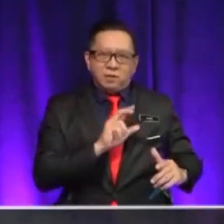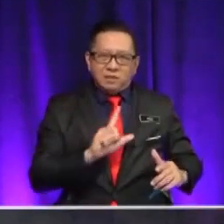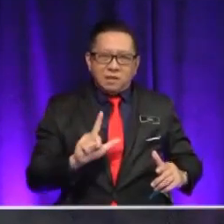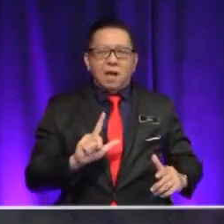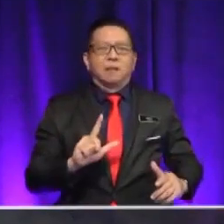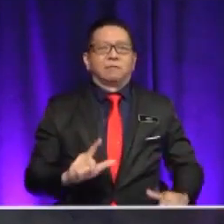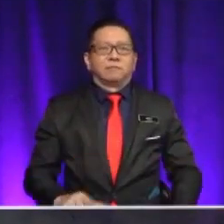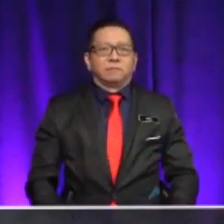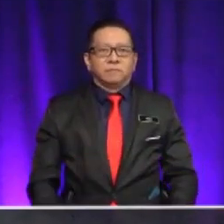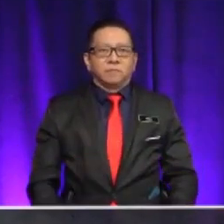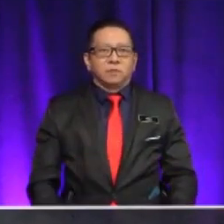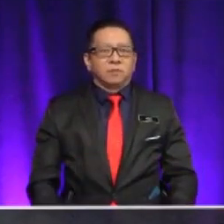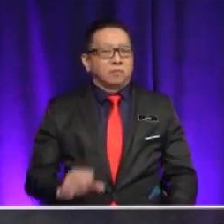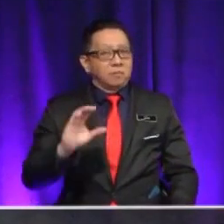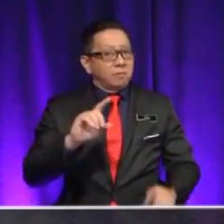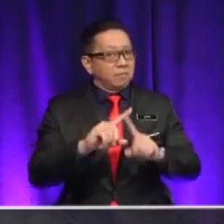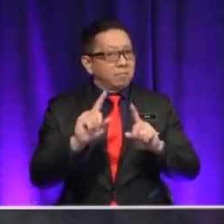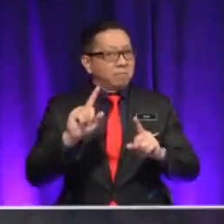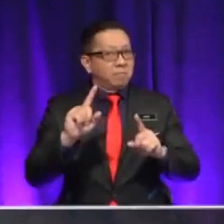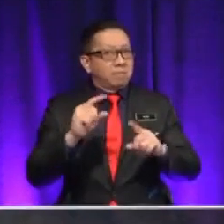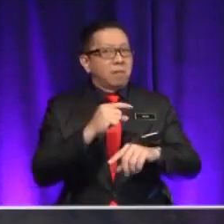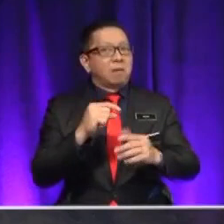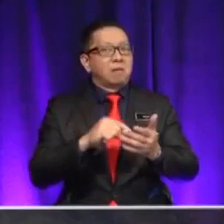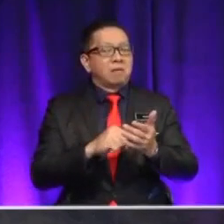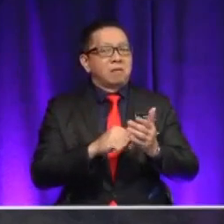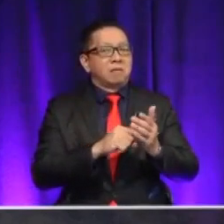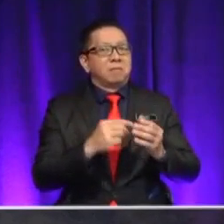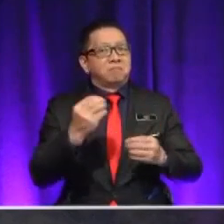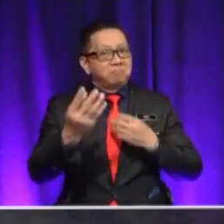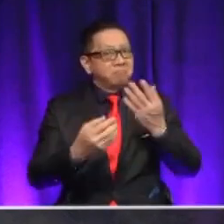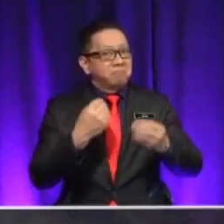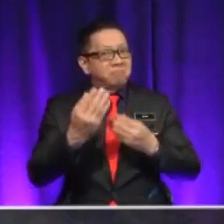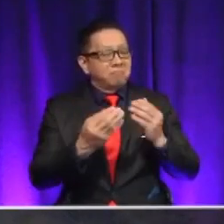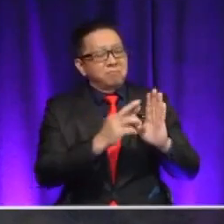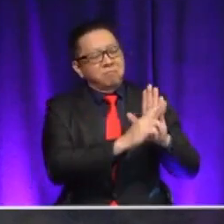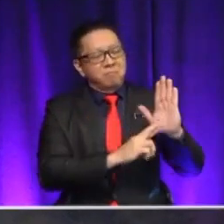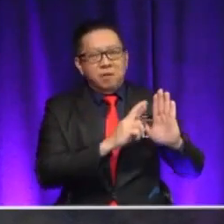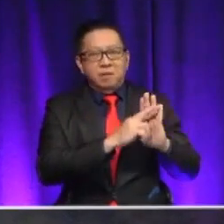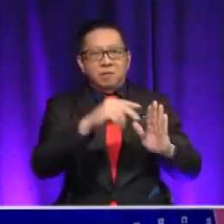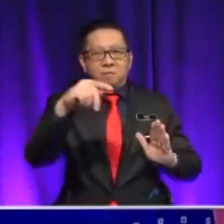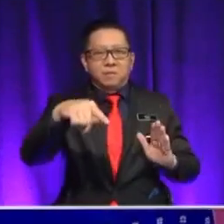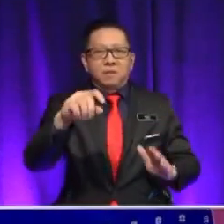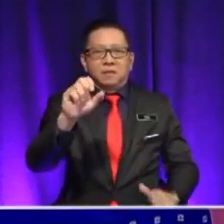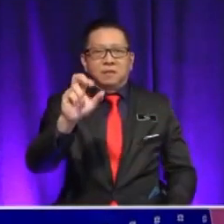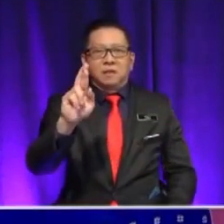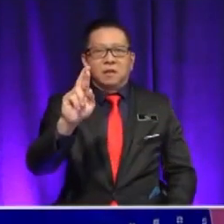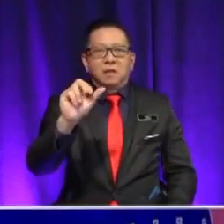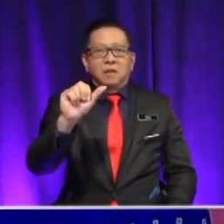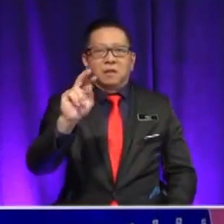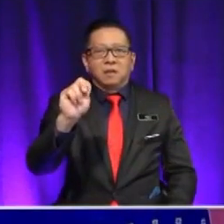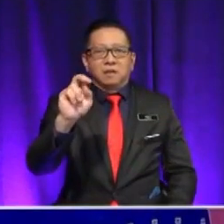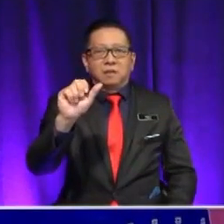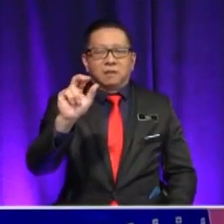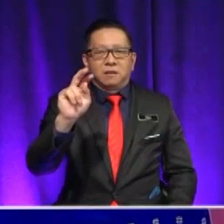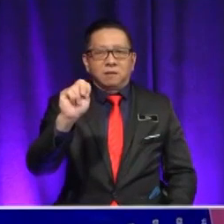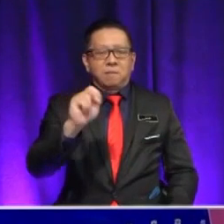dan kesusilaan. Betul. Cuma hari ini kita nak terangkan peranan. Apakah yang boleh dilakukan oleh murid-murid?